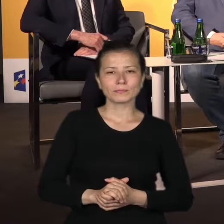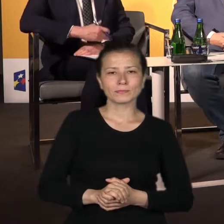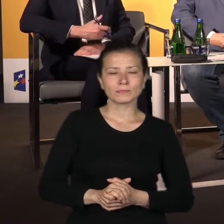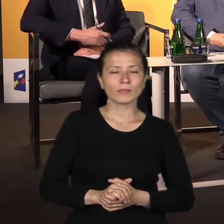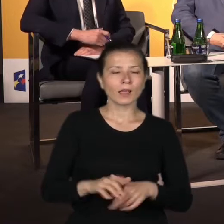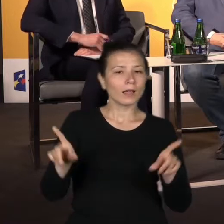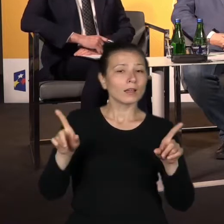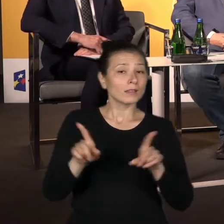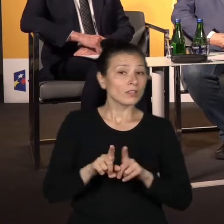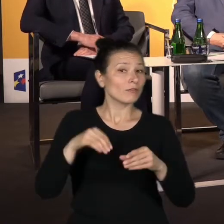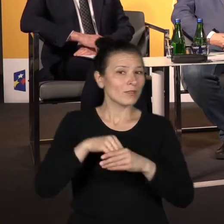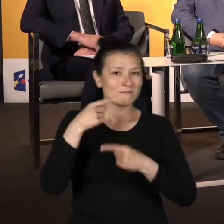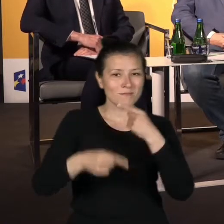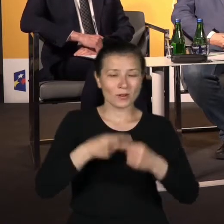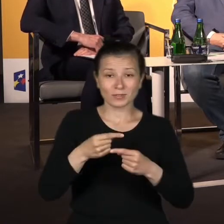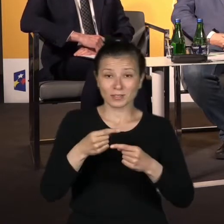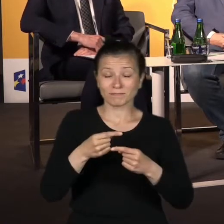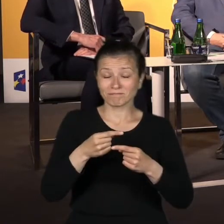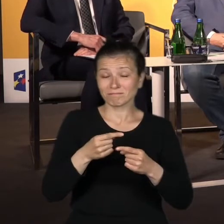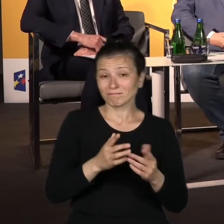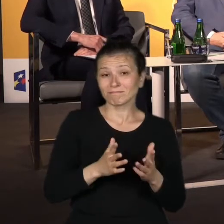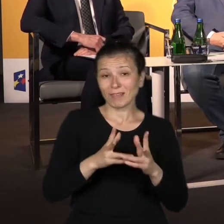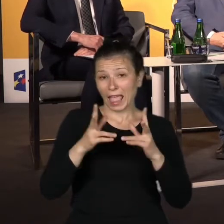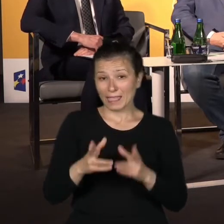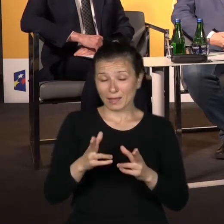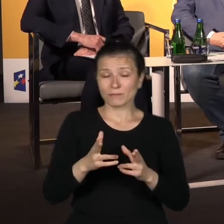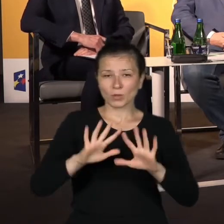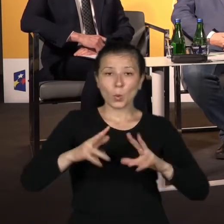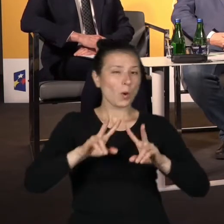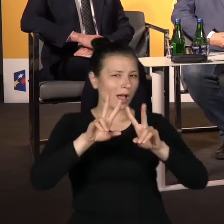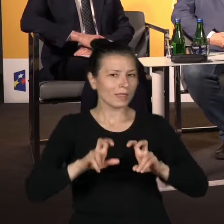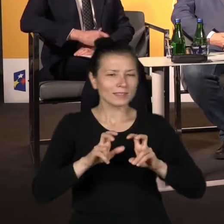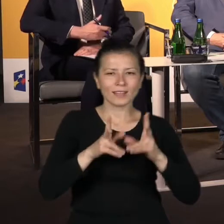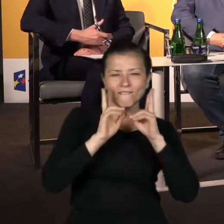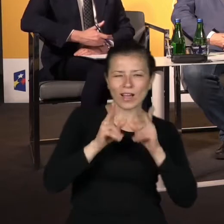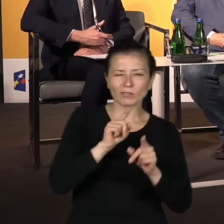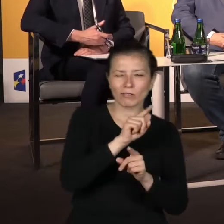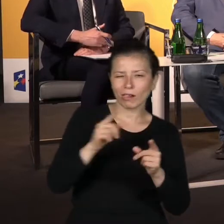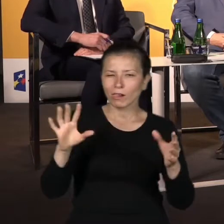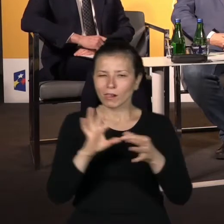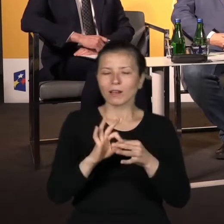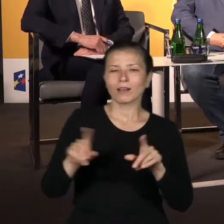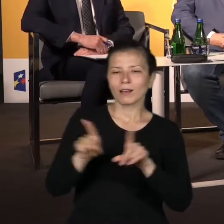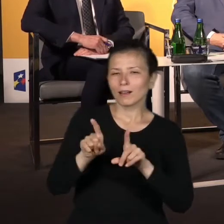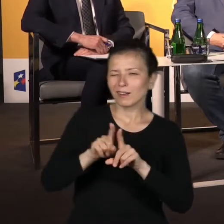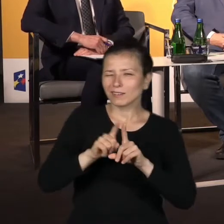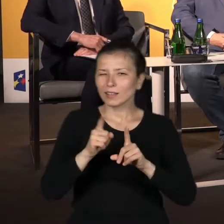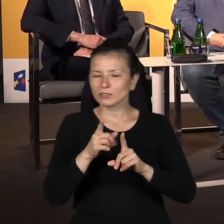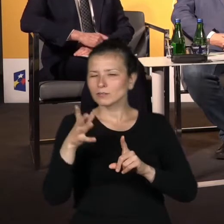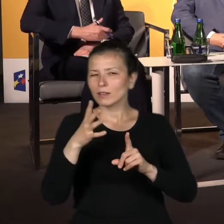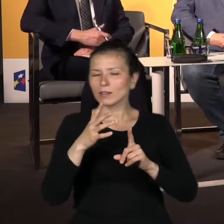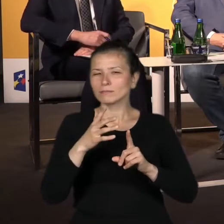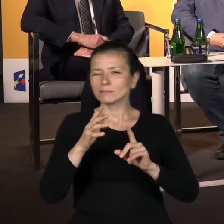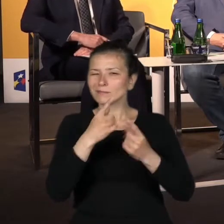proces, którego kolejnym etapem jest umiejętność analizy faktów, wartościowania różnego rodzaju